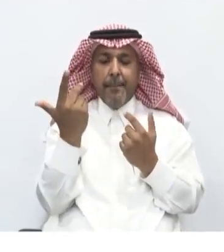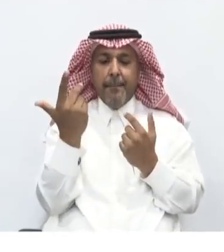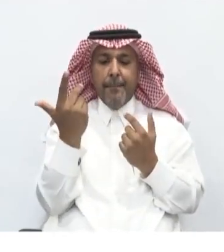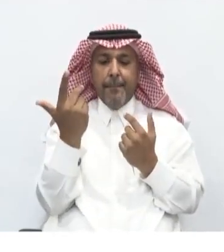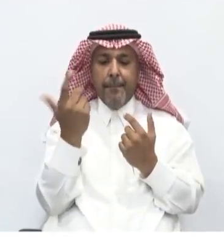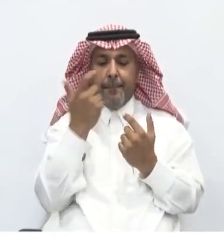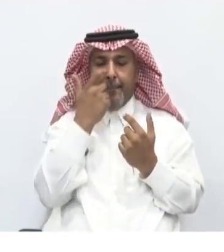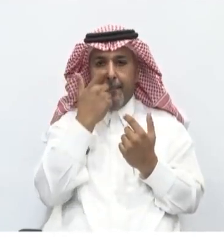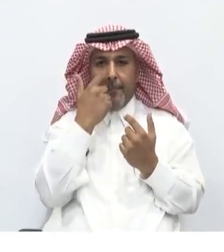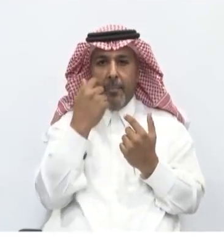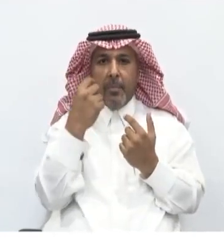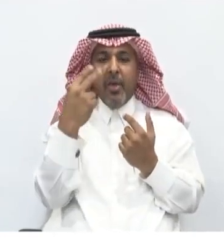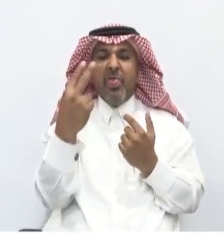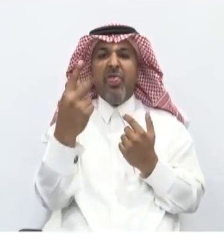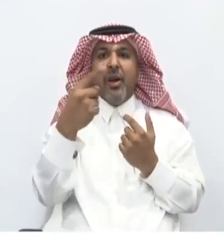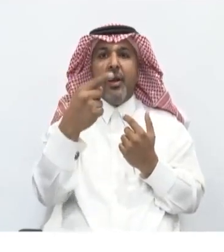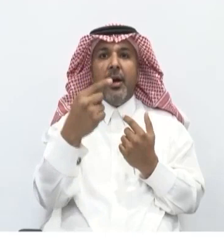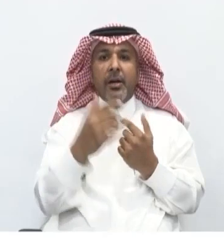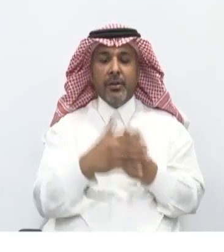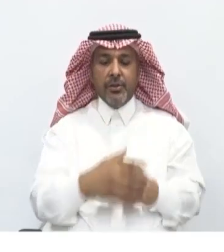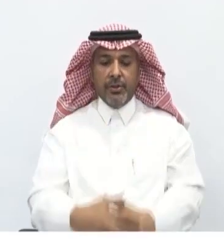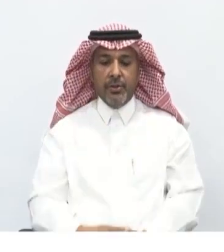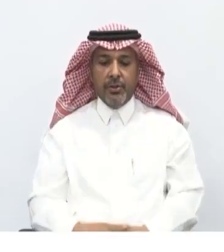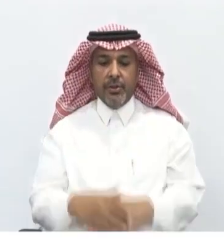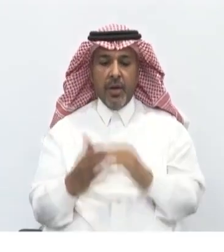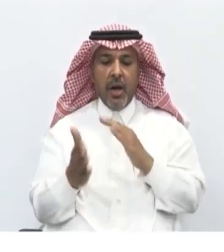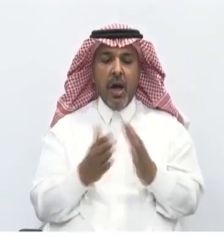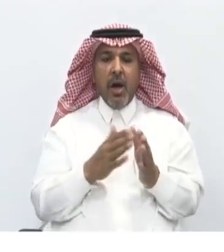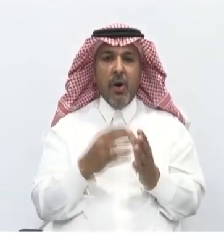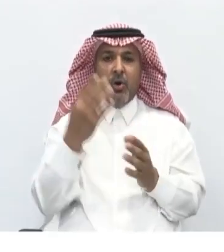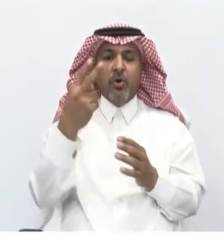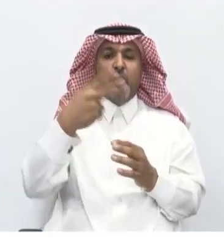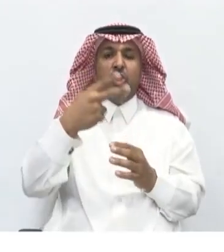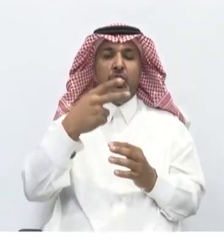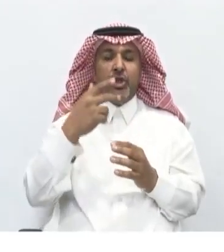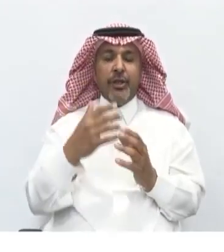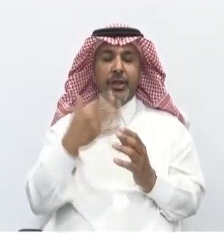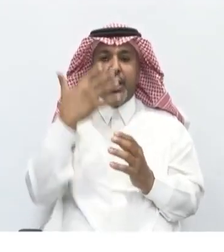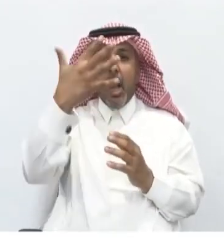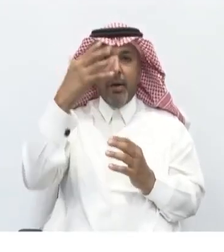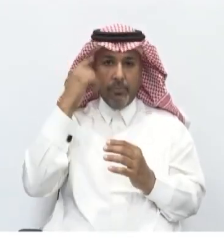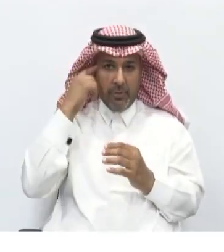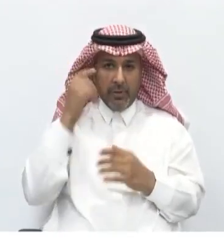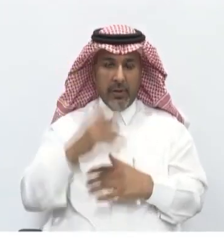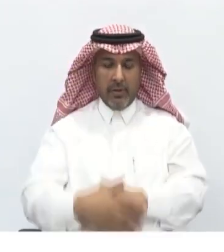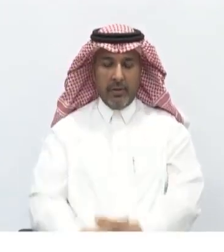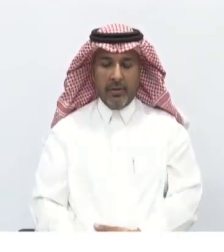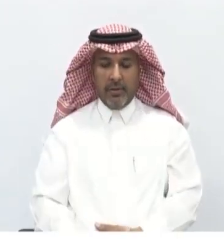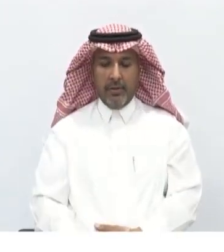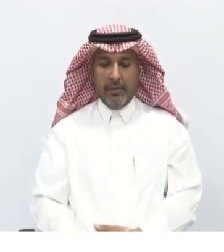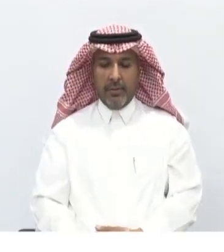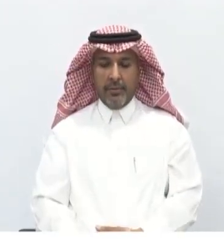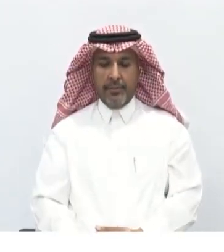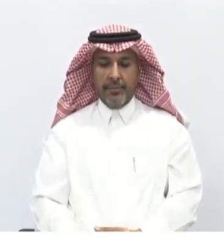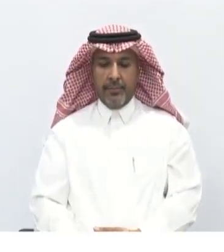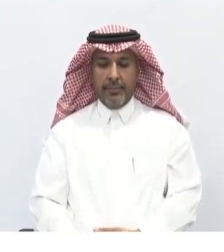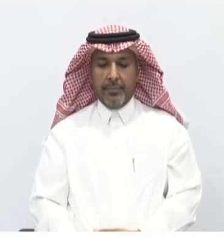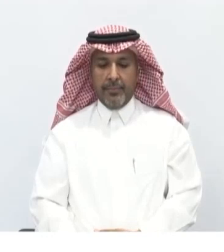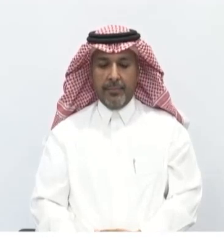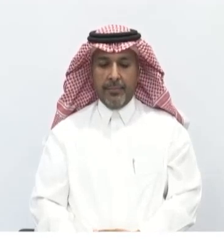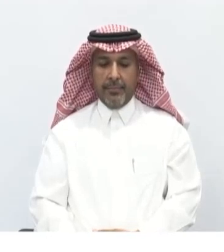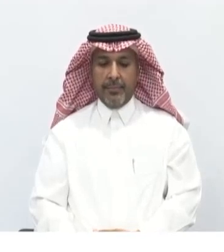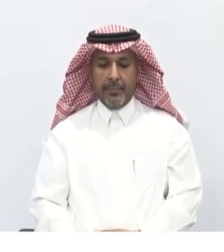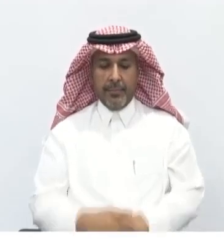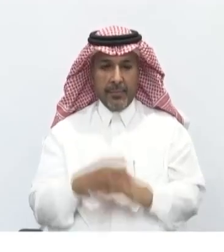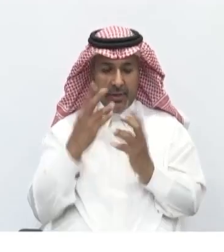12 للاربعه على التوالي طبعا وعشرين للخمسه نسبه ماليه منها على التوالي